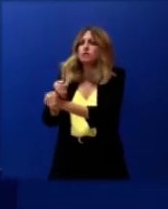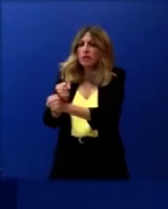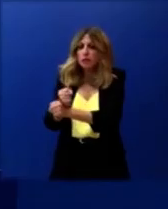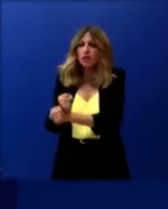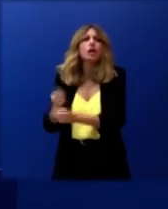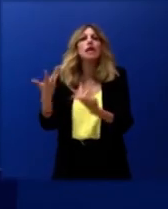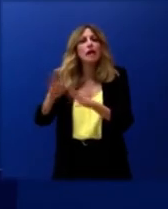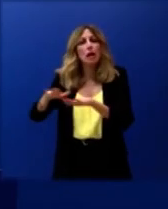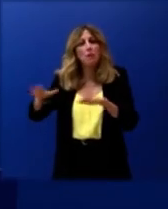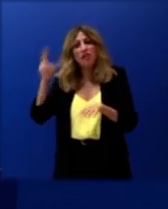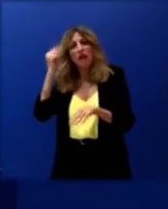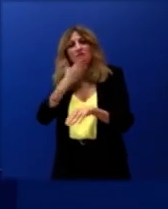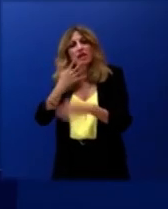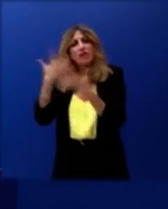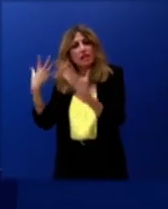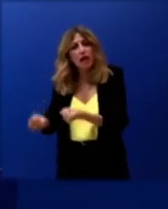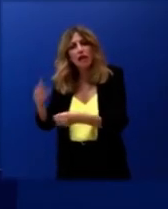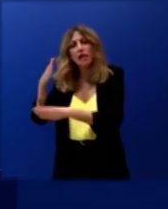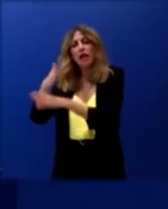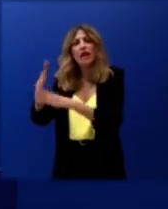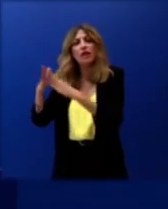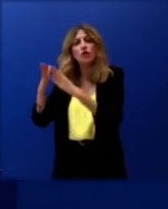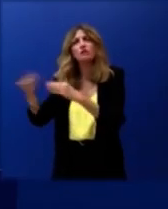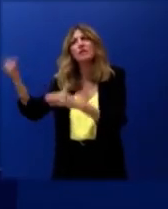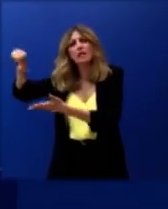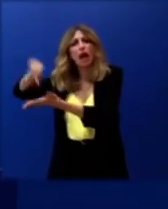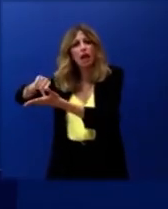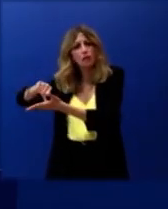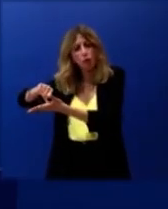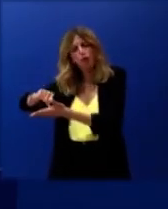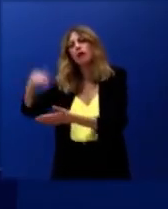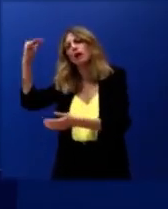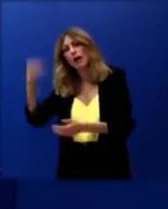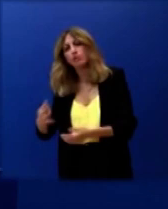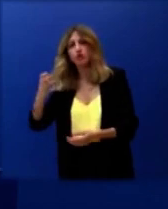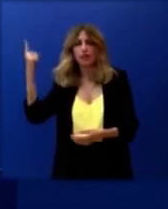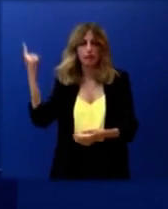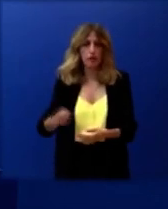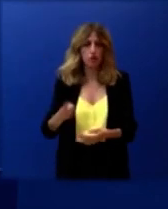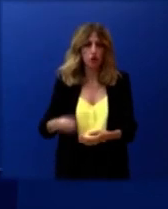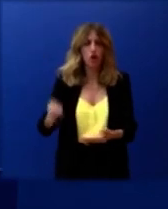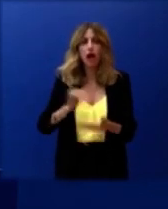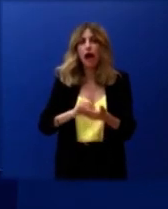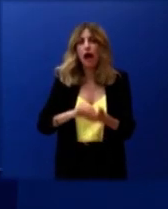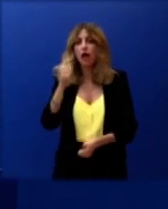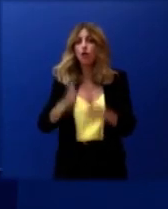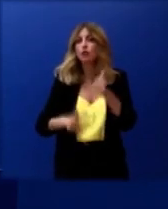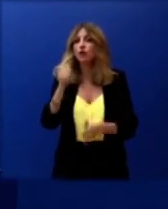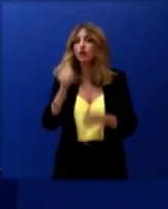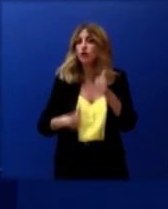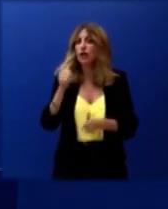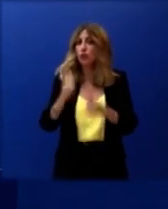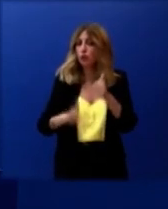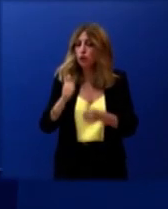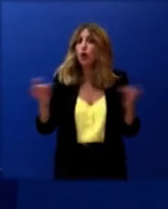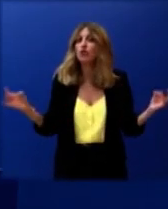τους. Παράλληλα, δίνεται στις επιχειρήσεις που θα παραμείνουν κλειστές με κρατική εντολή τον Ιούνιο η δυνατότητα για αναστολή της πληρωμής